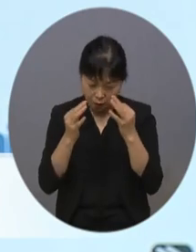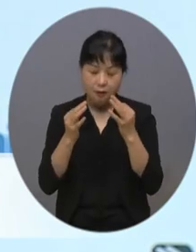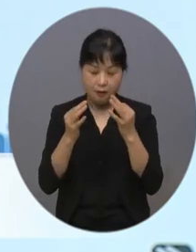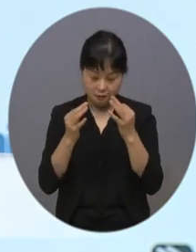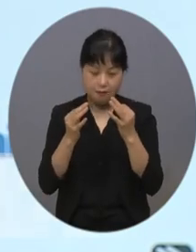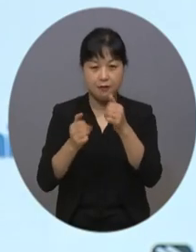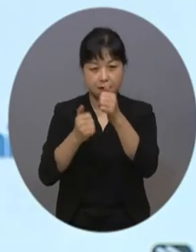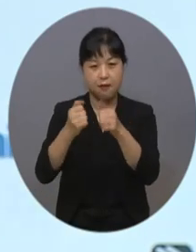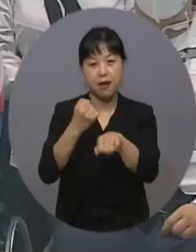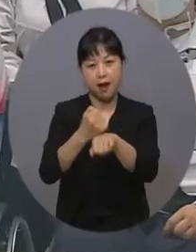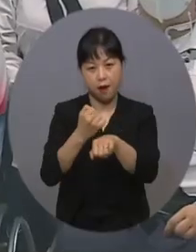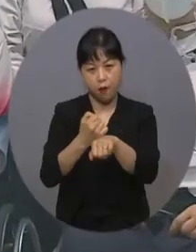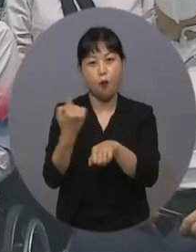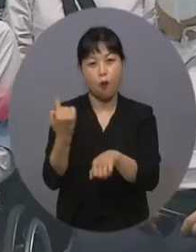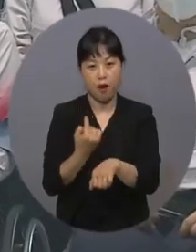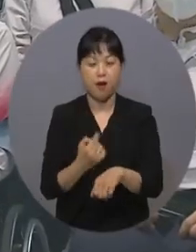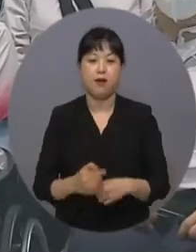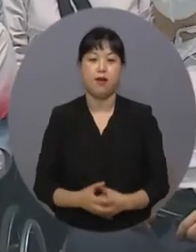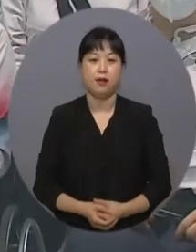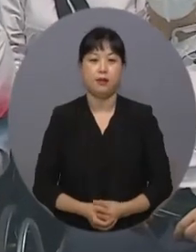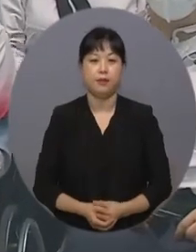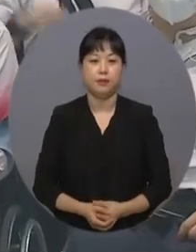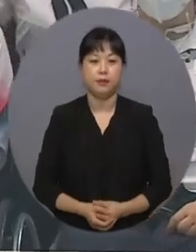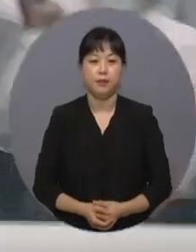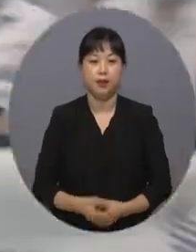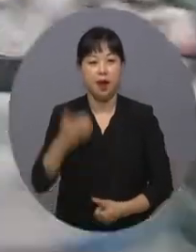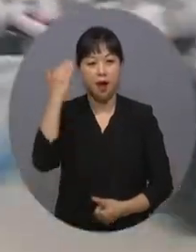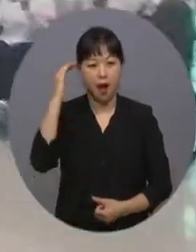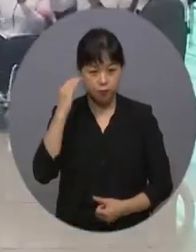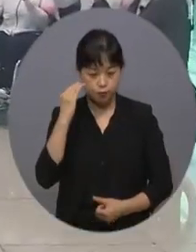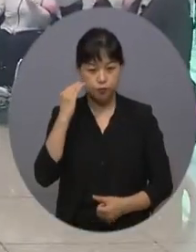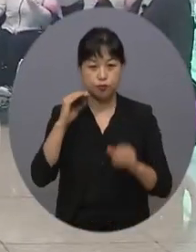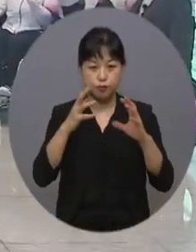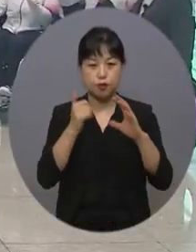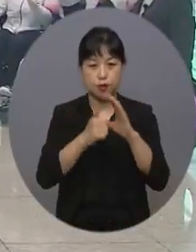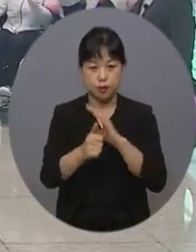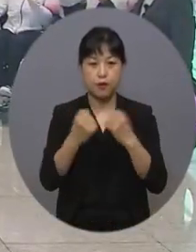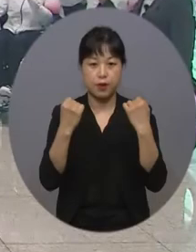오겠습니다. 화이팅! 대한민국 선수단 화이팅!